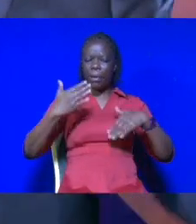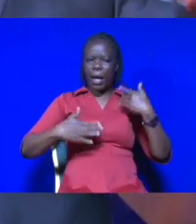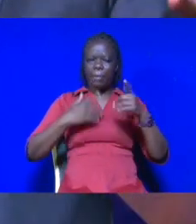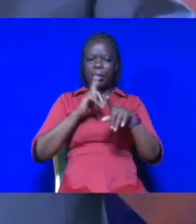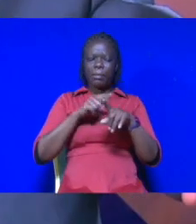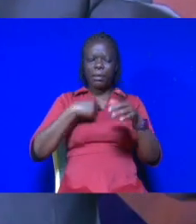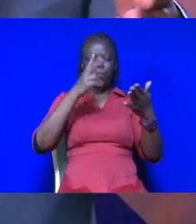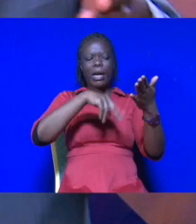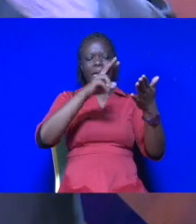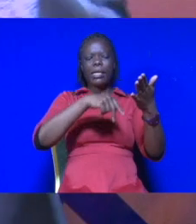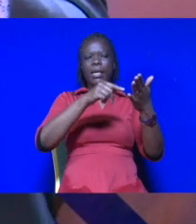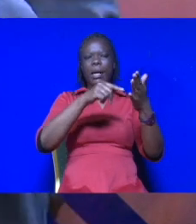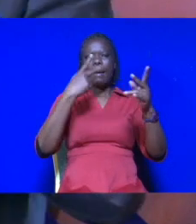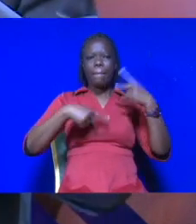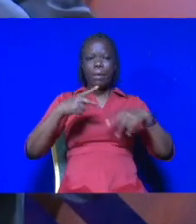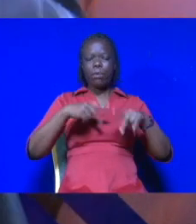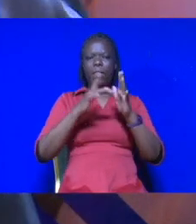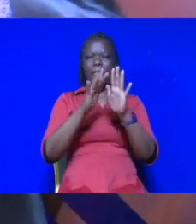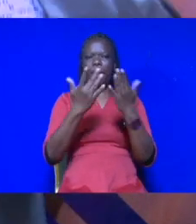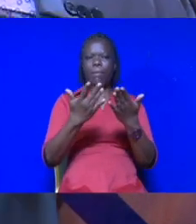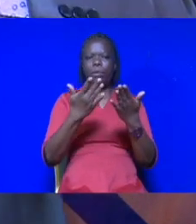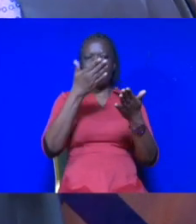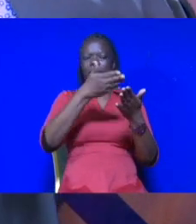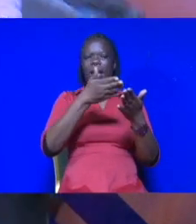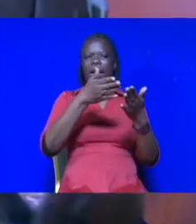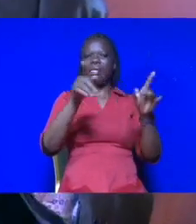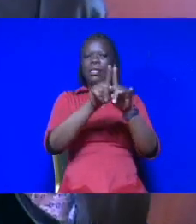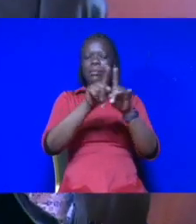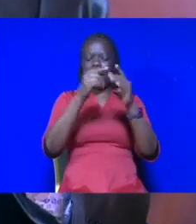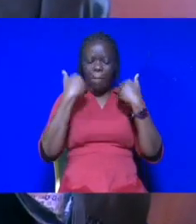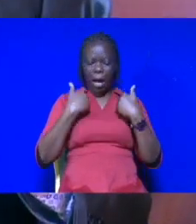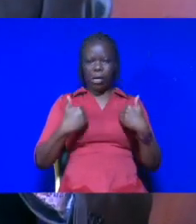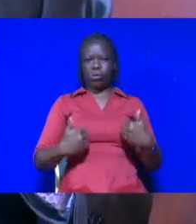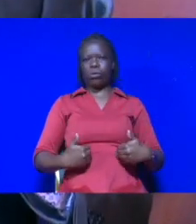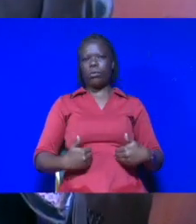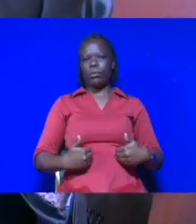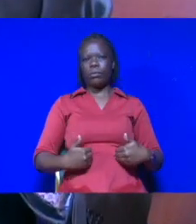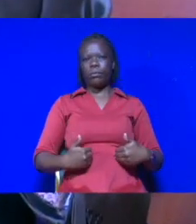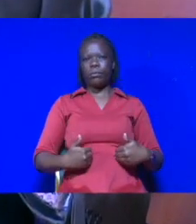watu katika Biblia ambao walikuwa sawasawa na mimi.